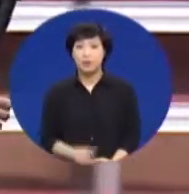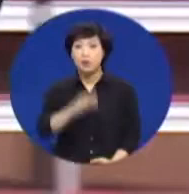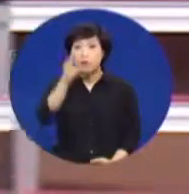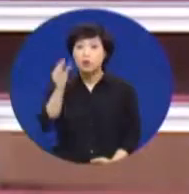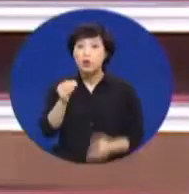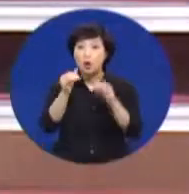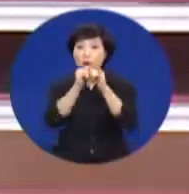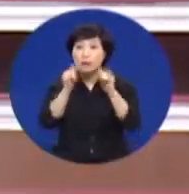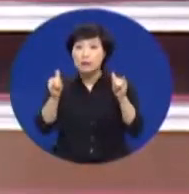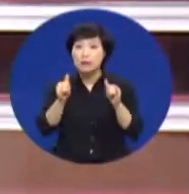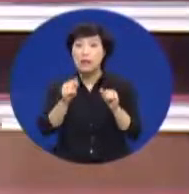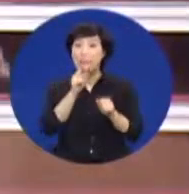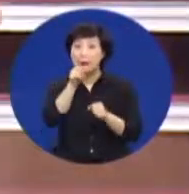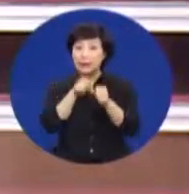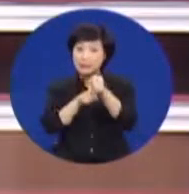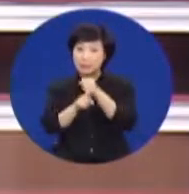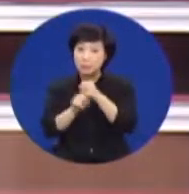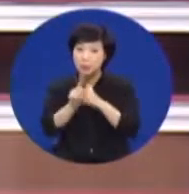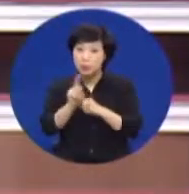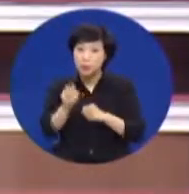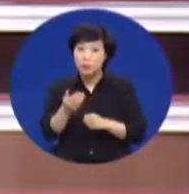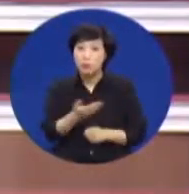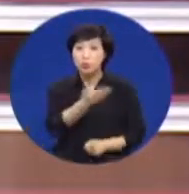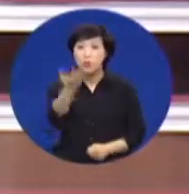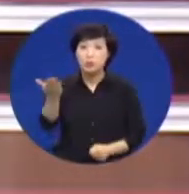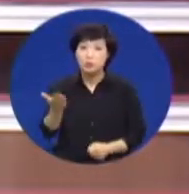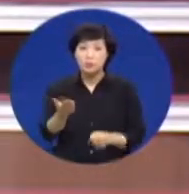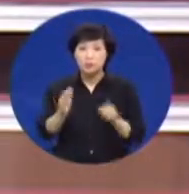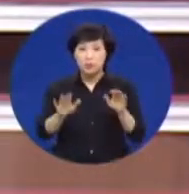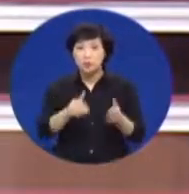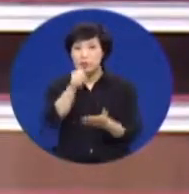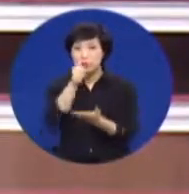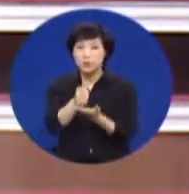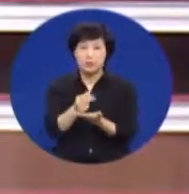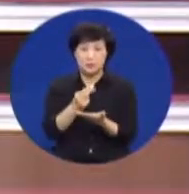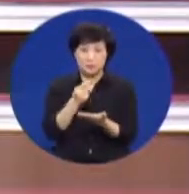성인이란 말은 죄가 없는